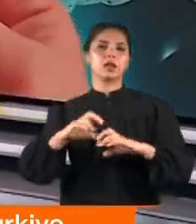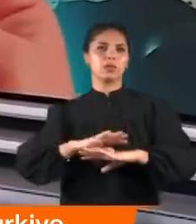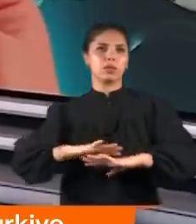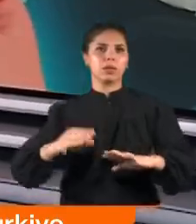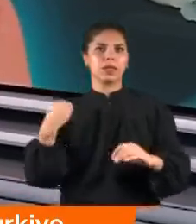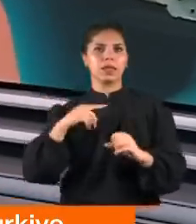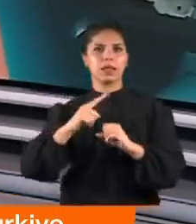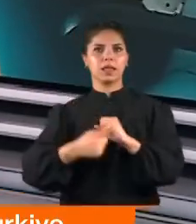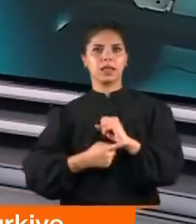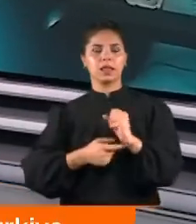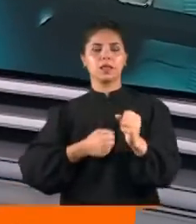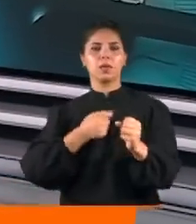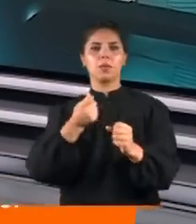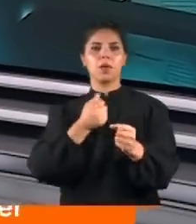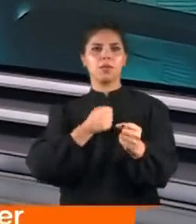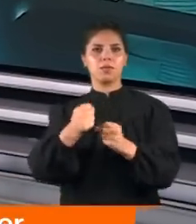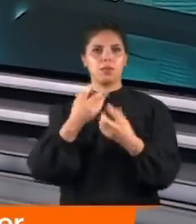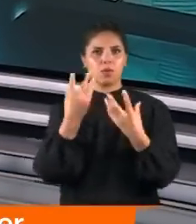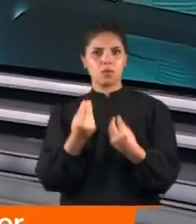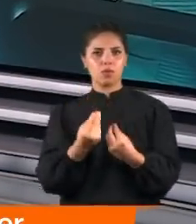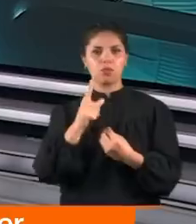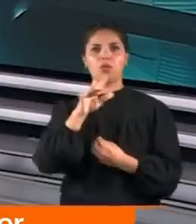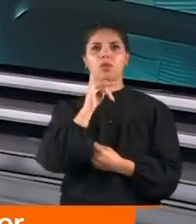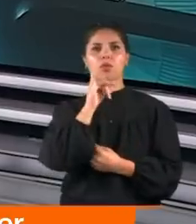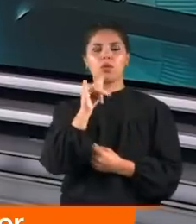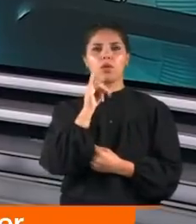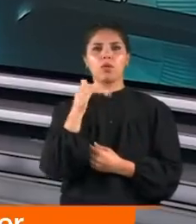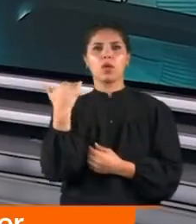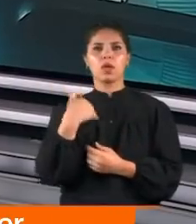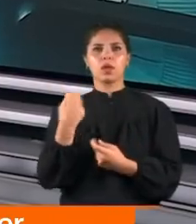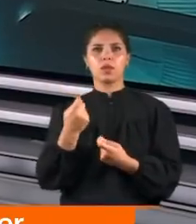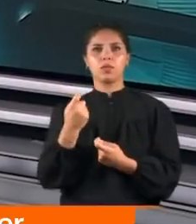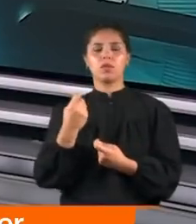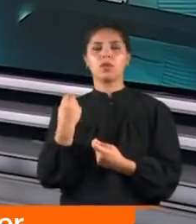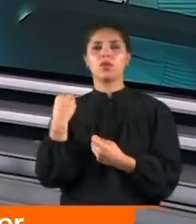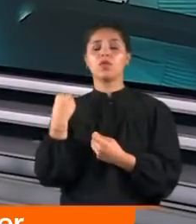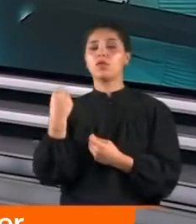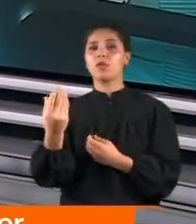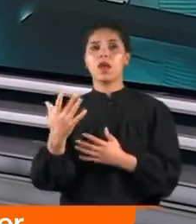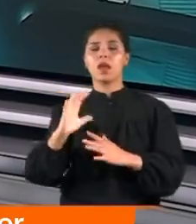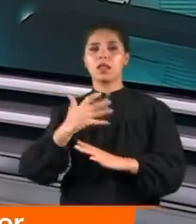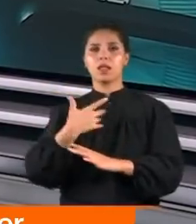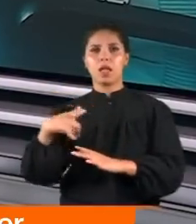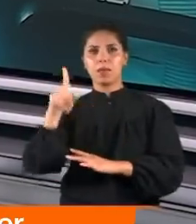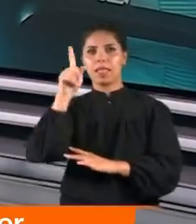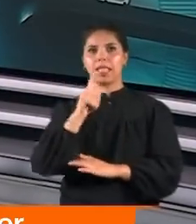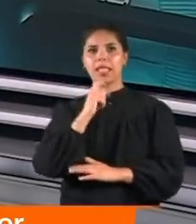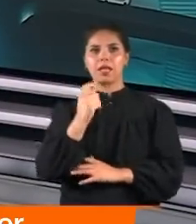haftada pazarlık süreci daha da kızışacak. Çünkü 14 Ağustos'ta kamu işveren heyeti de ilk teklifini